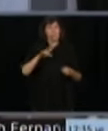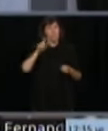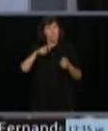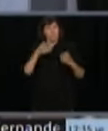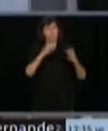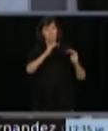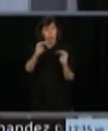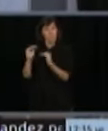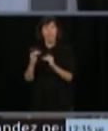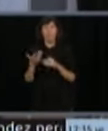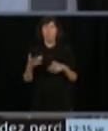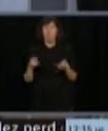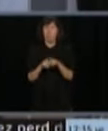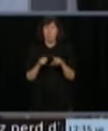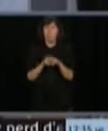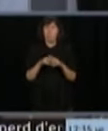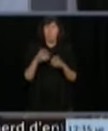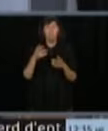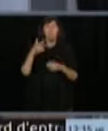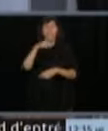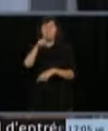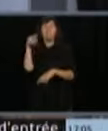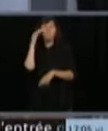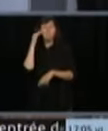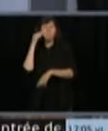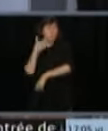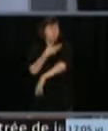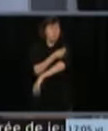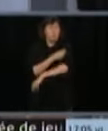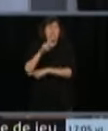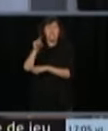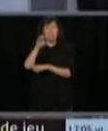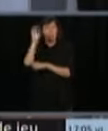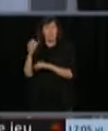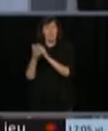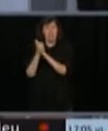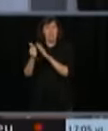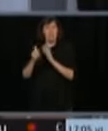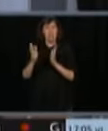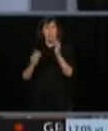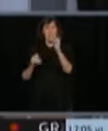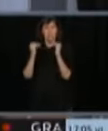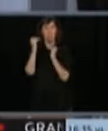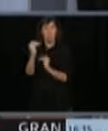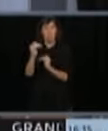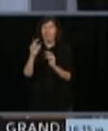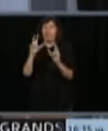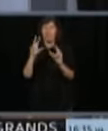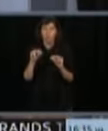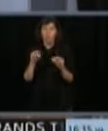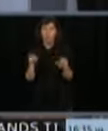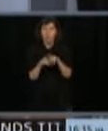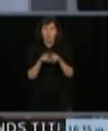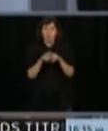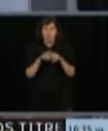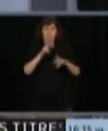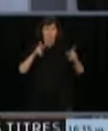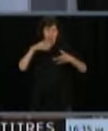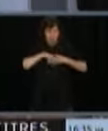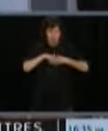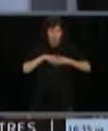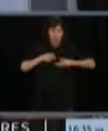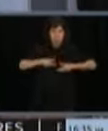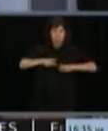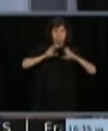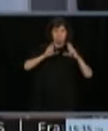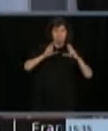efficaces à 100 % que certaines personnes ont une moins bonne réponse immunitaire, plus on va viser haut. Puis là, je vais vous dire bien honnêtement, moi, mon